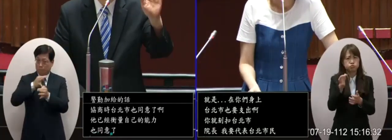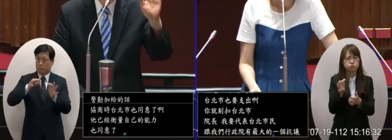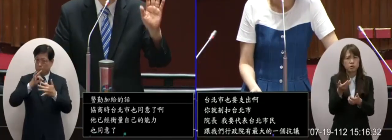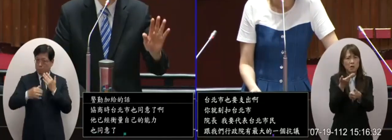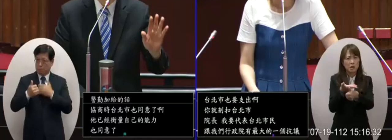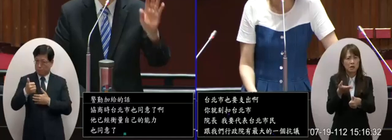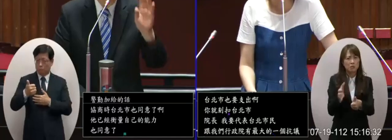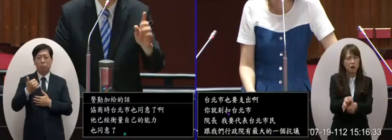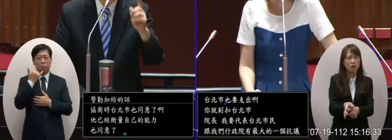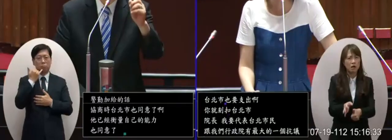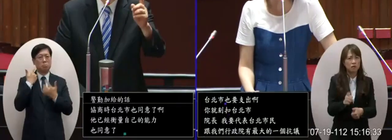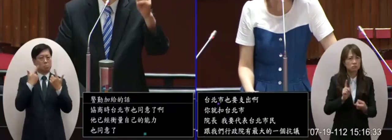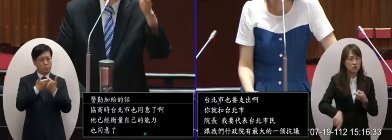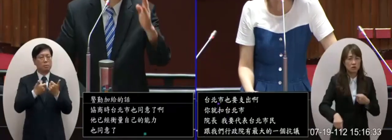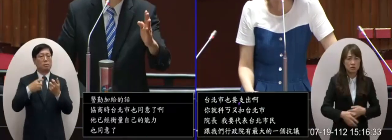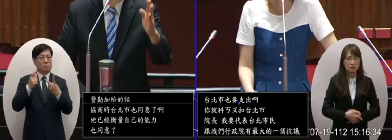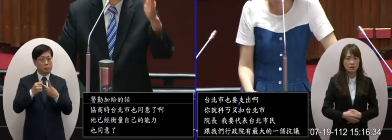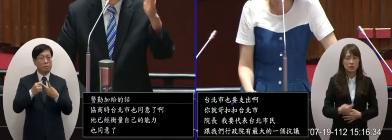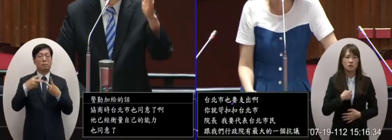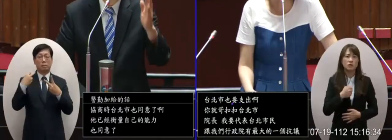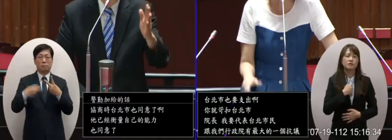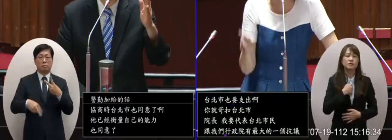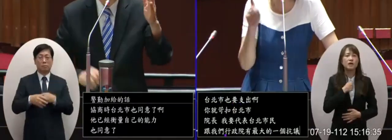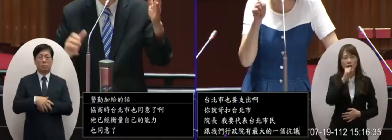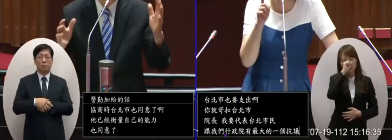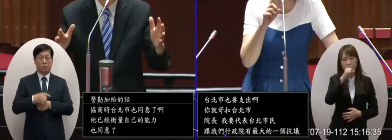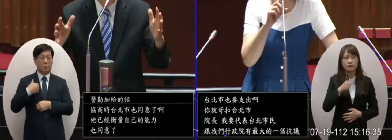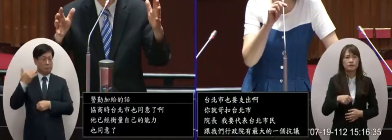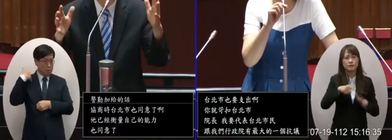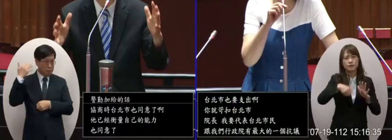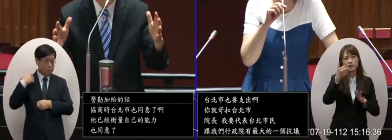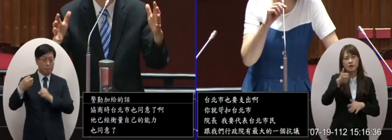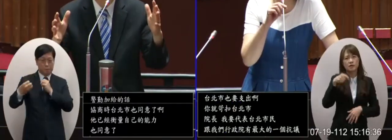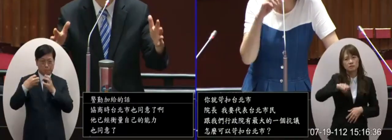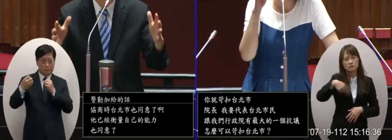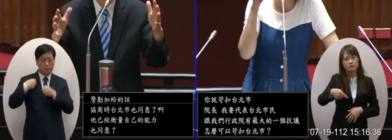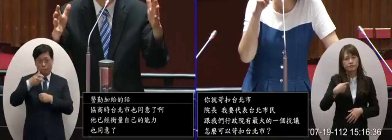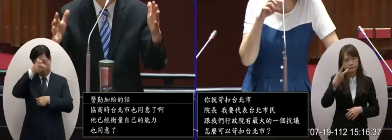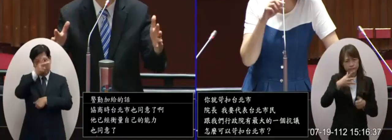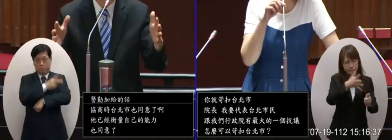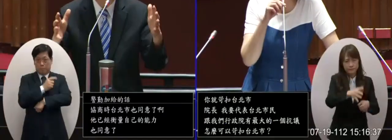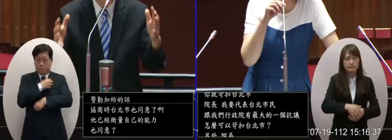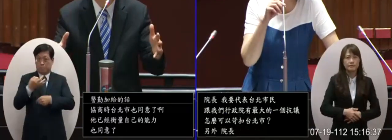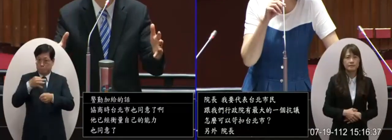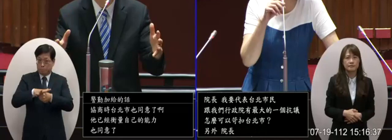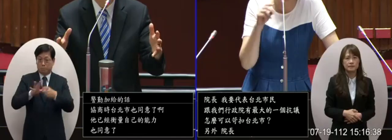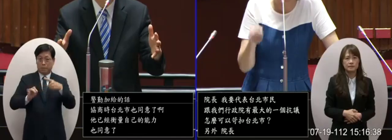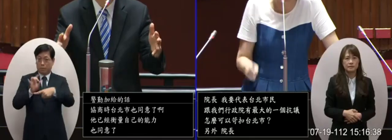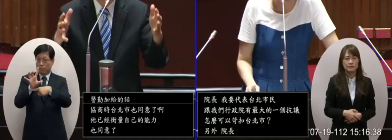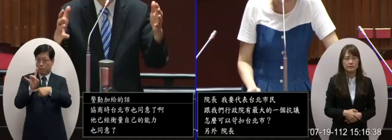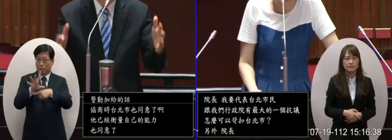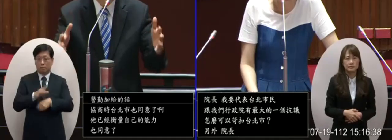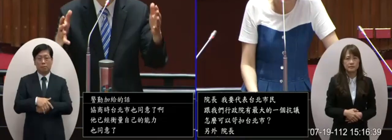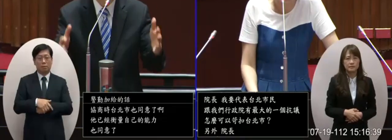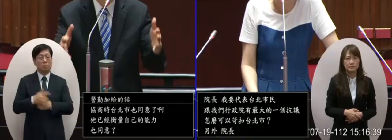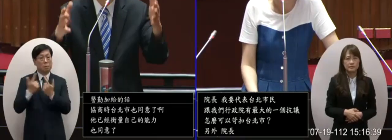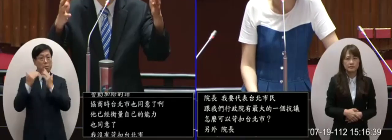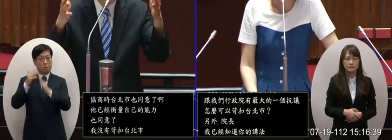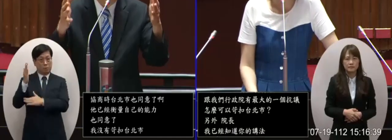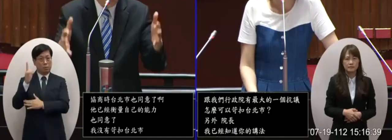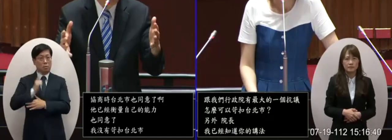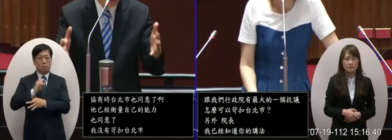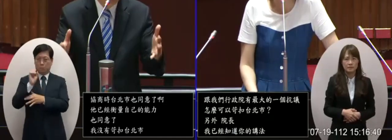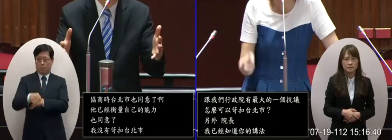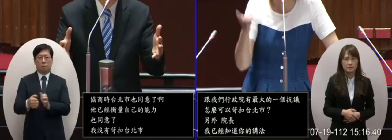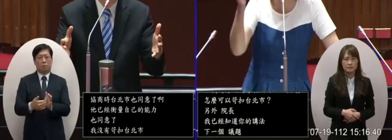状况是可以， 我已经知道你的想法。 我们在讨论警情加急15%的时候，台北市政